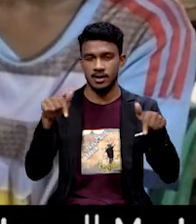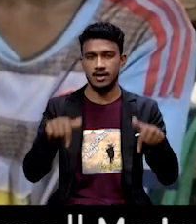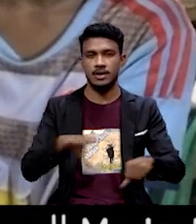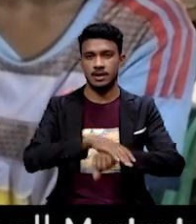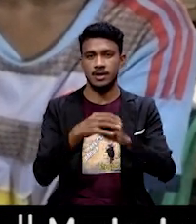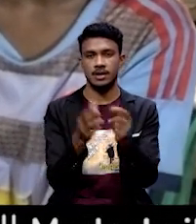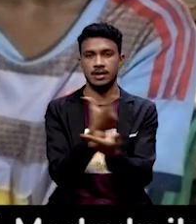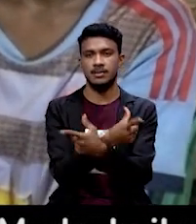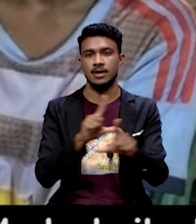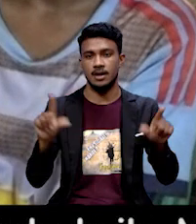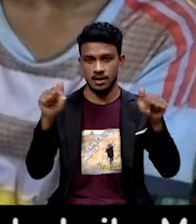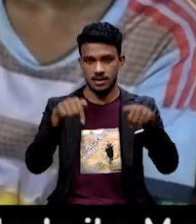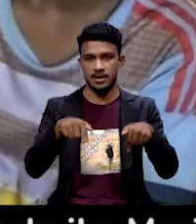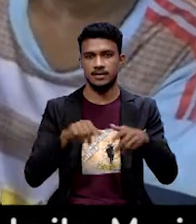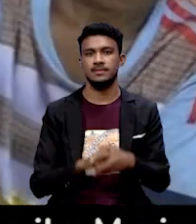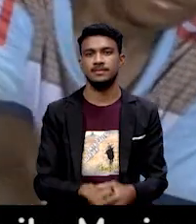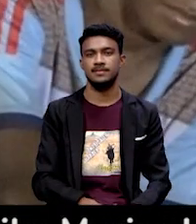dane.